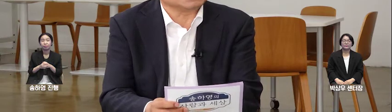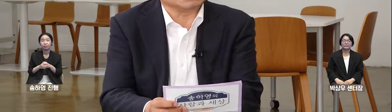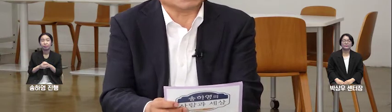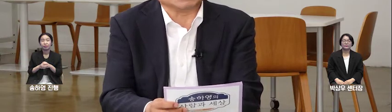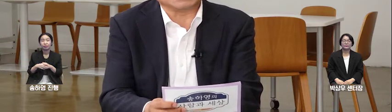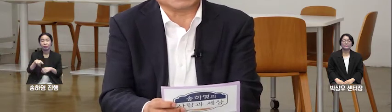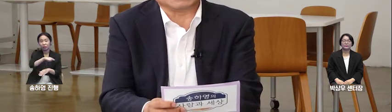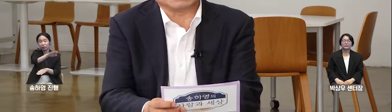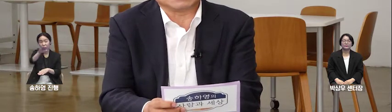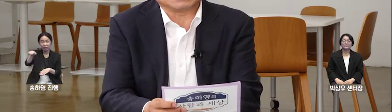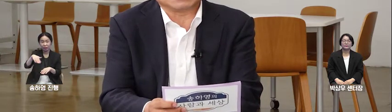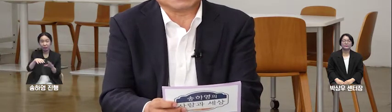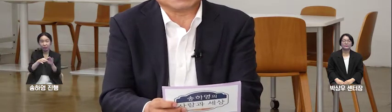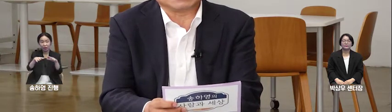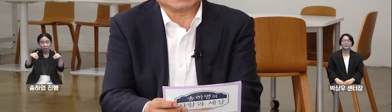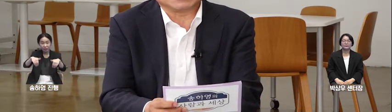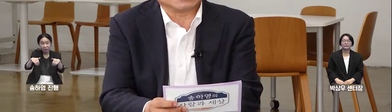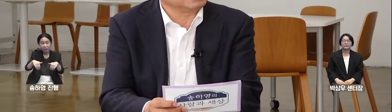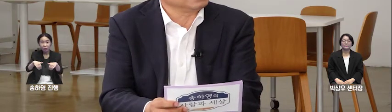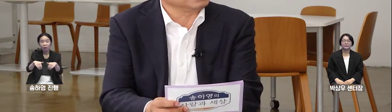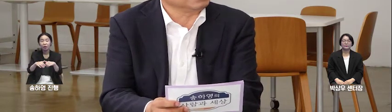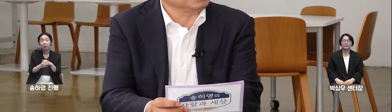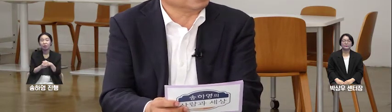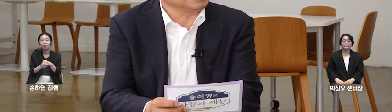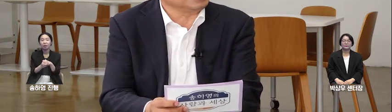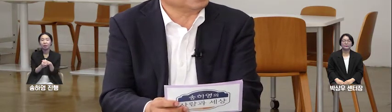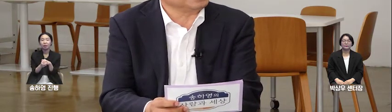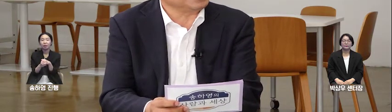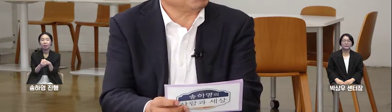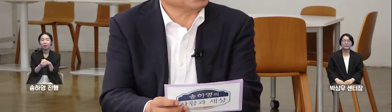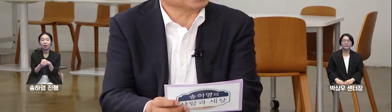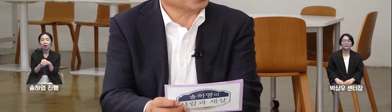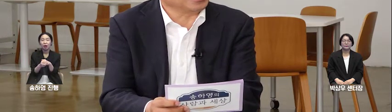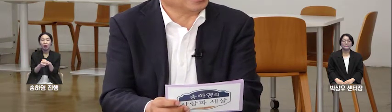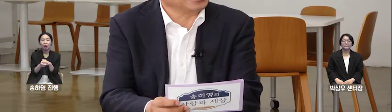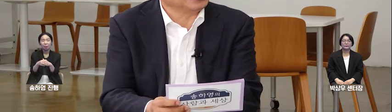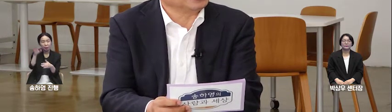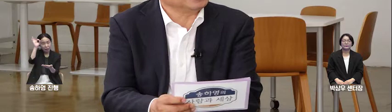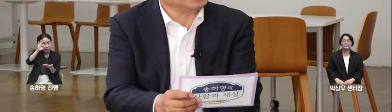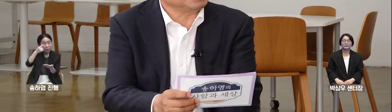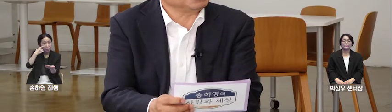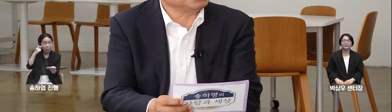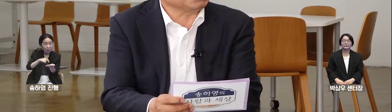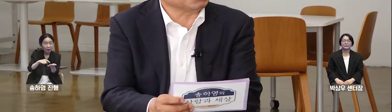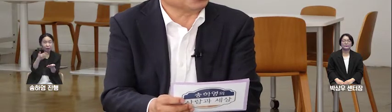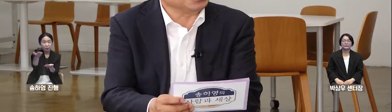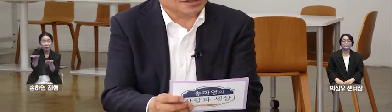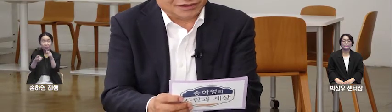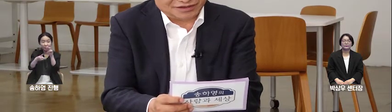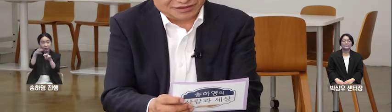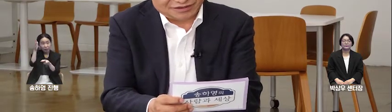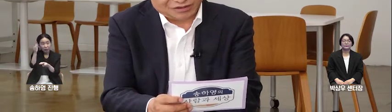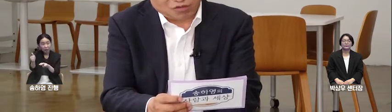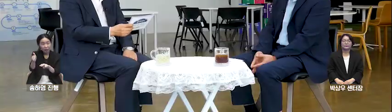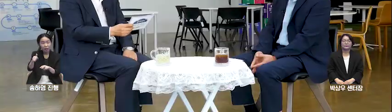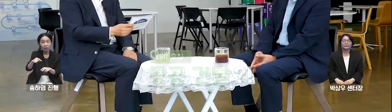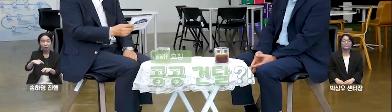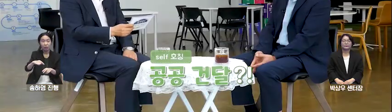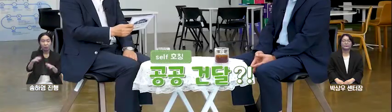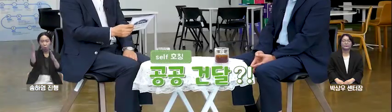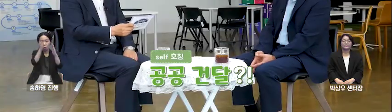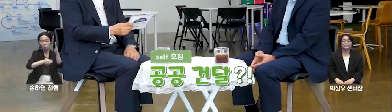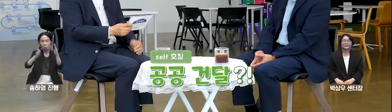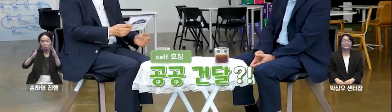우리 제작진들이 이렇게 살펴보니까 센터장님 스스로를